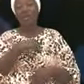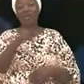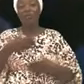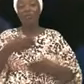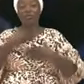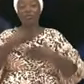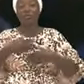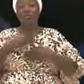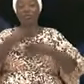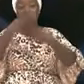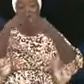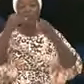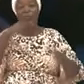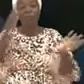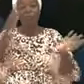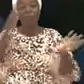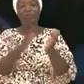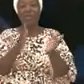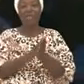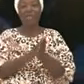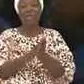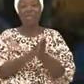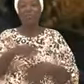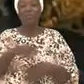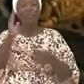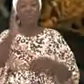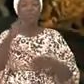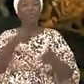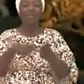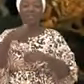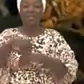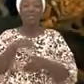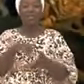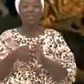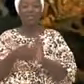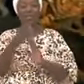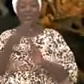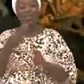les cris de loin tu va témoigner ce soir